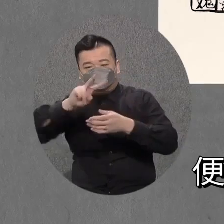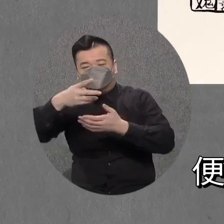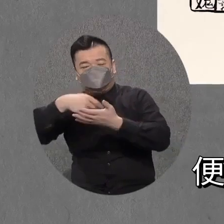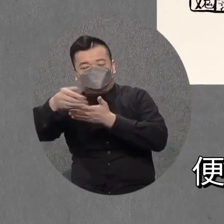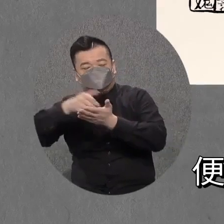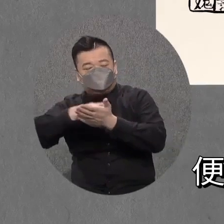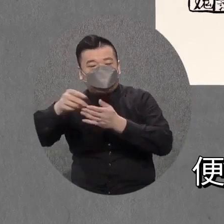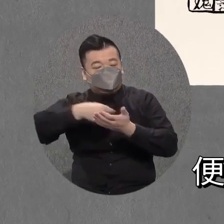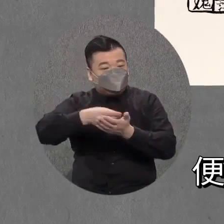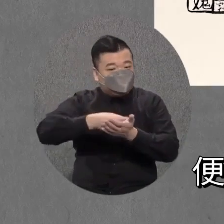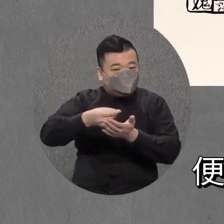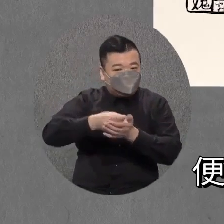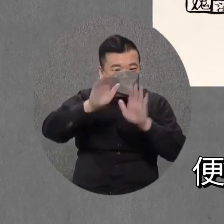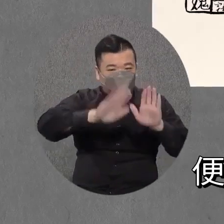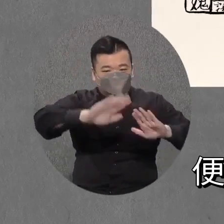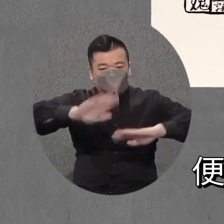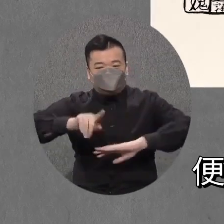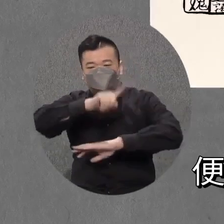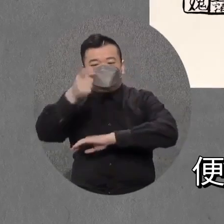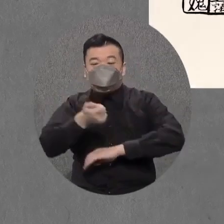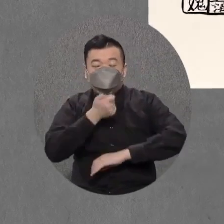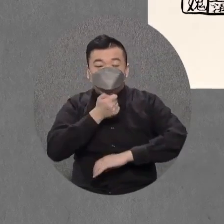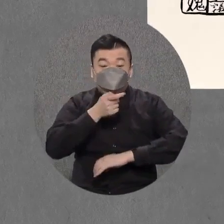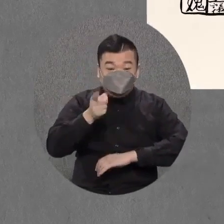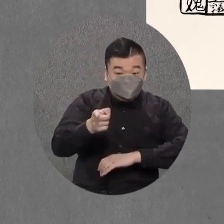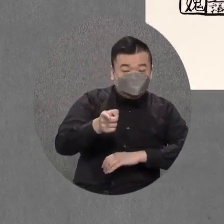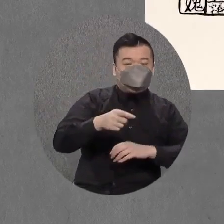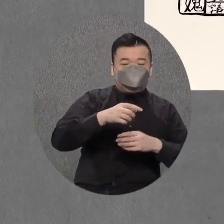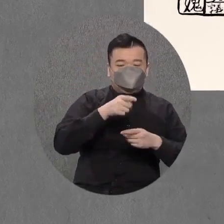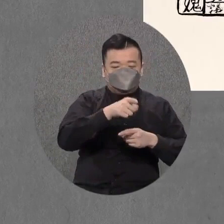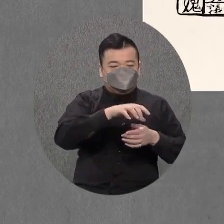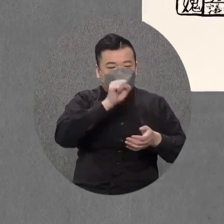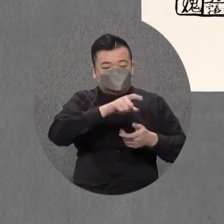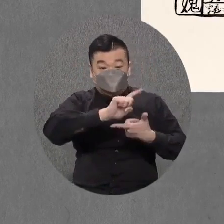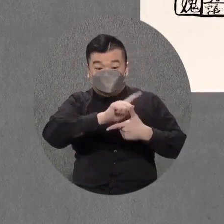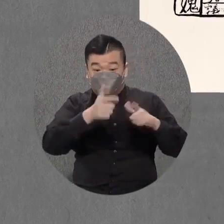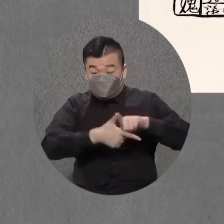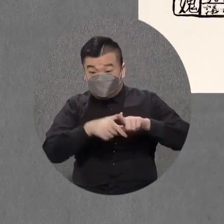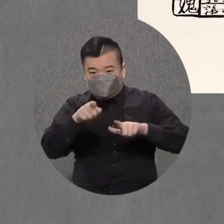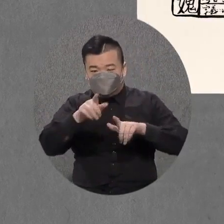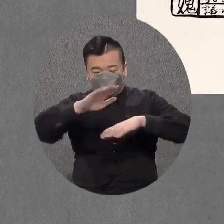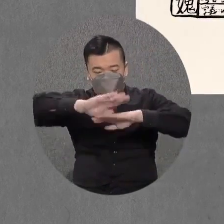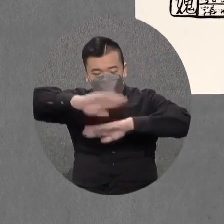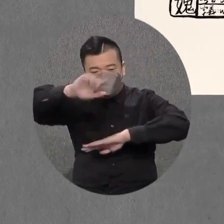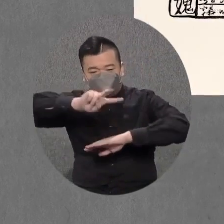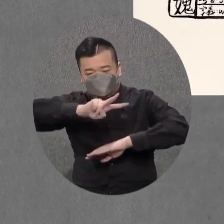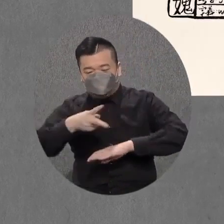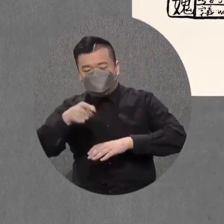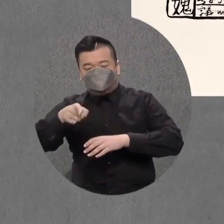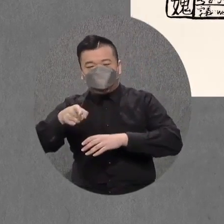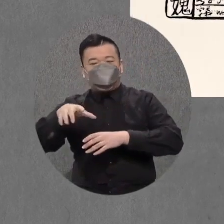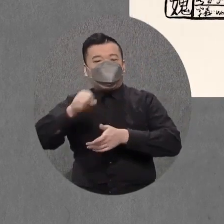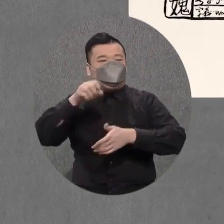咁樣就可以令到更加多中意李慧娴作品嘅朋友可以用版畫呢一種方法收藏佢嘅藝術作品。